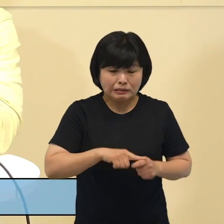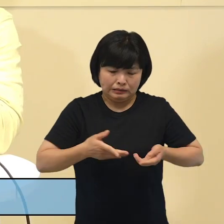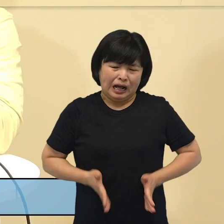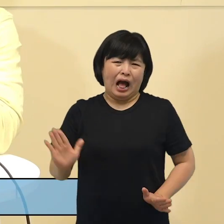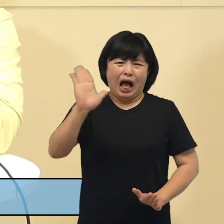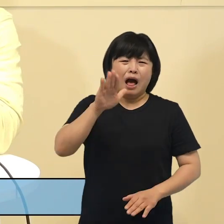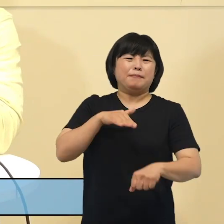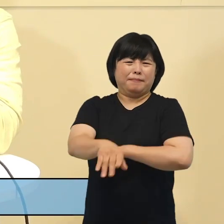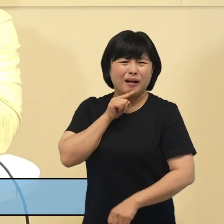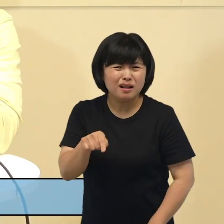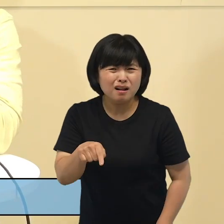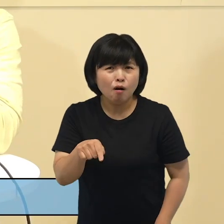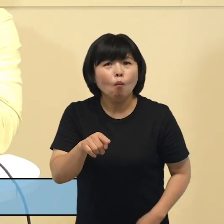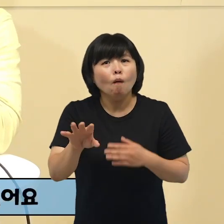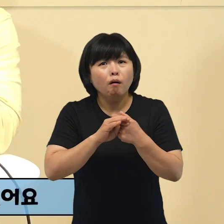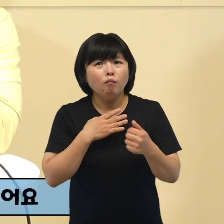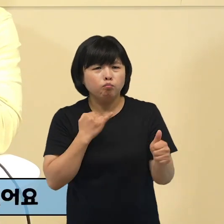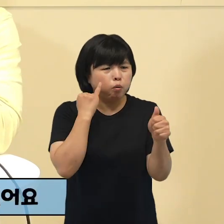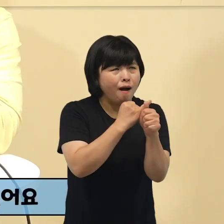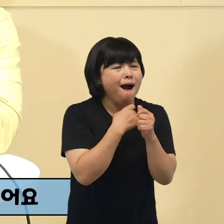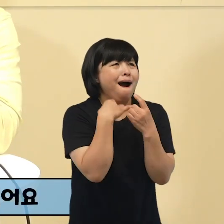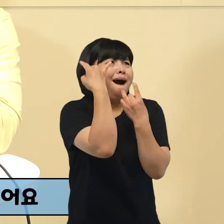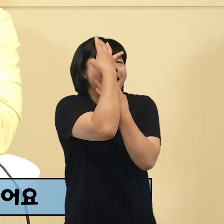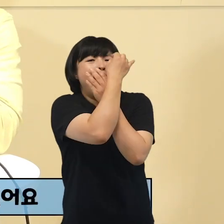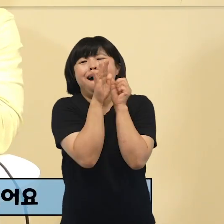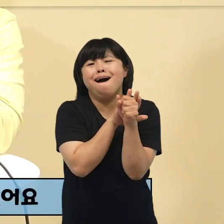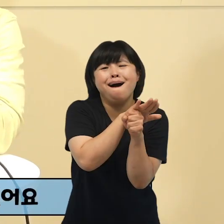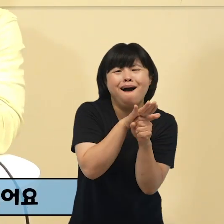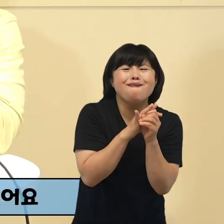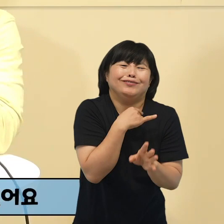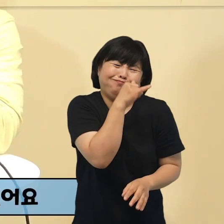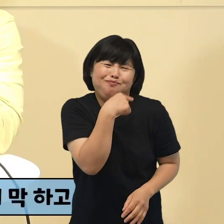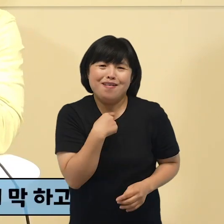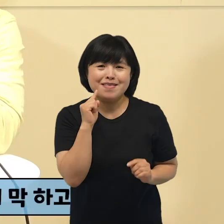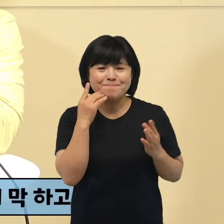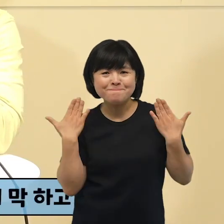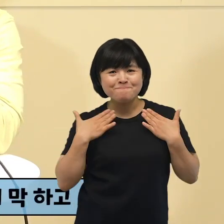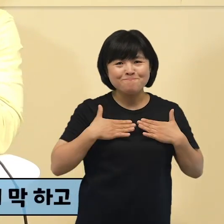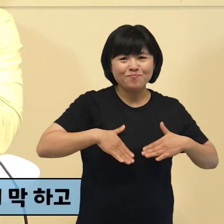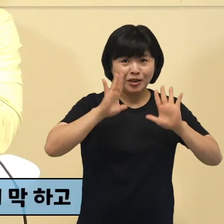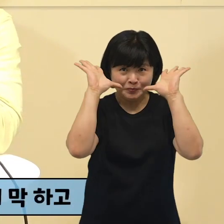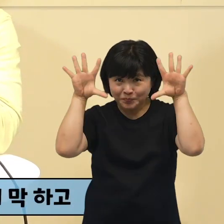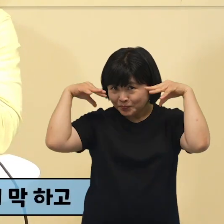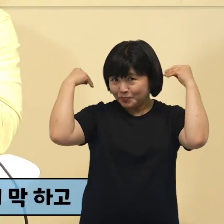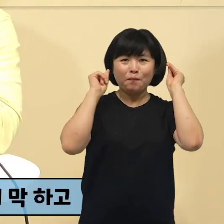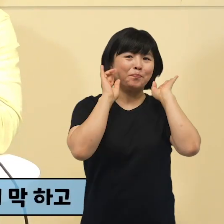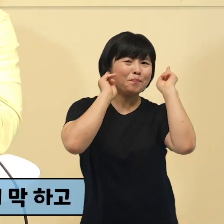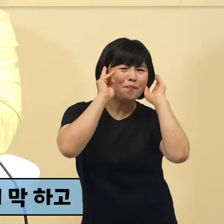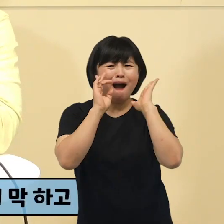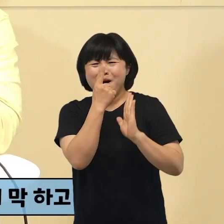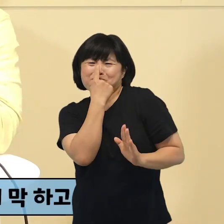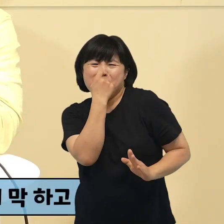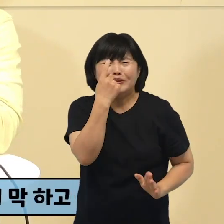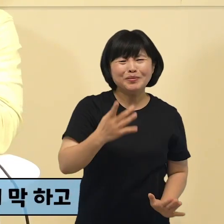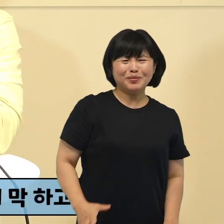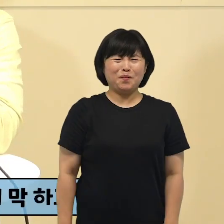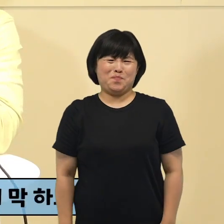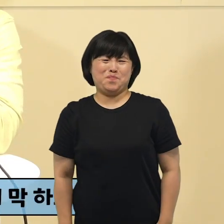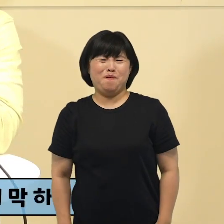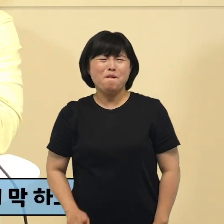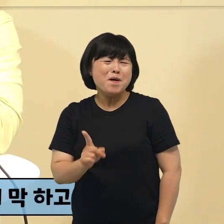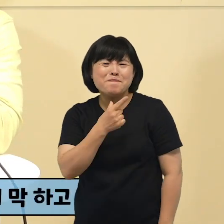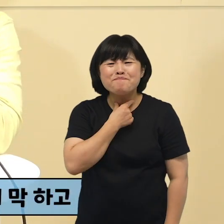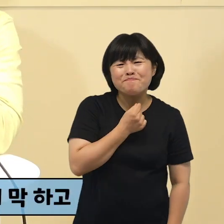낳겠다는 비자녀주의고 아, 왜냐면 결혼에 대한 환상은 있어요. 네. 예쁜 옷을 입고 저도 머리를 이렇게 막